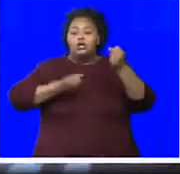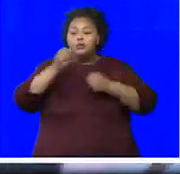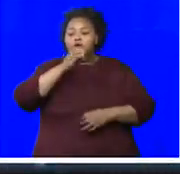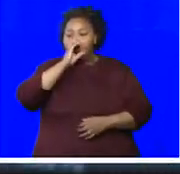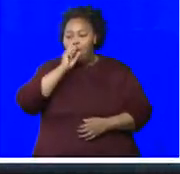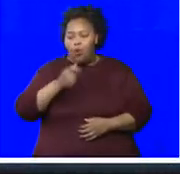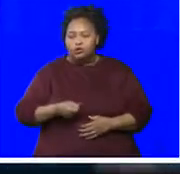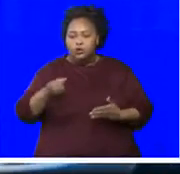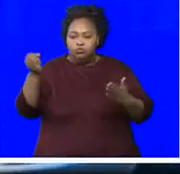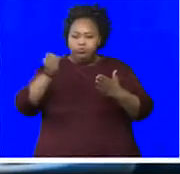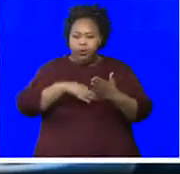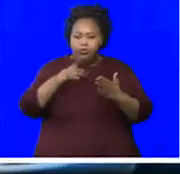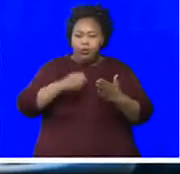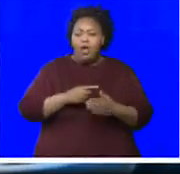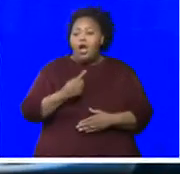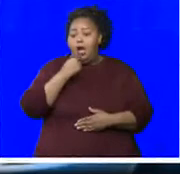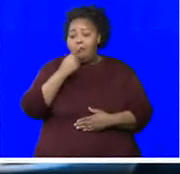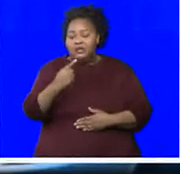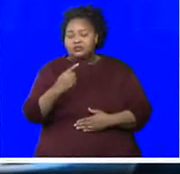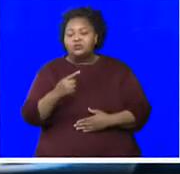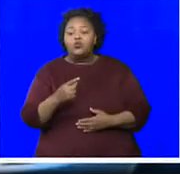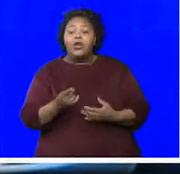asita kuwonga.